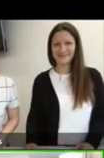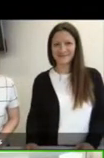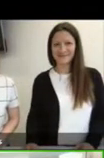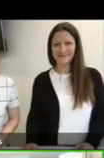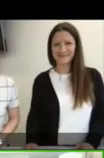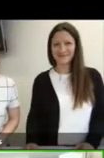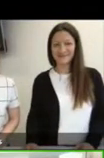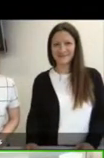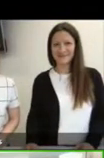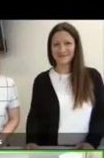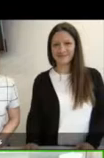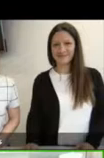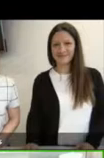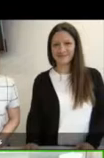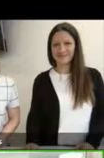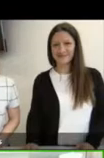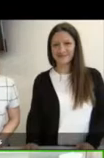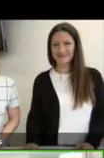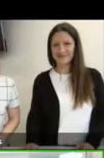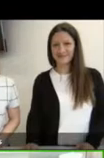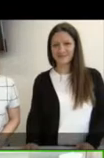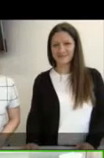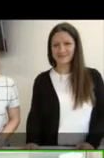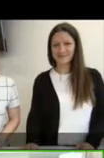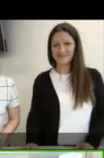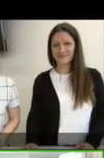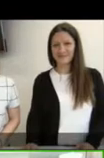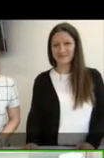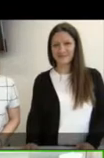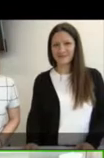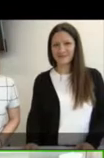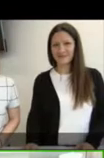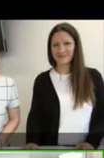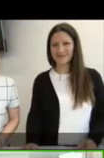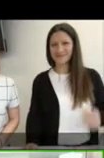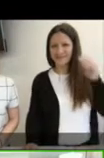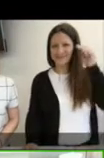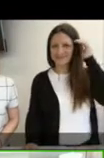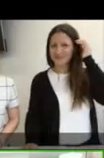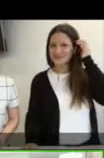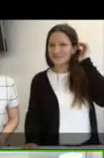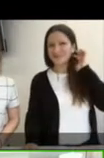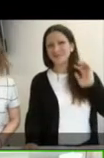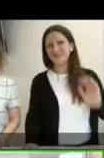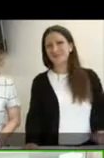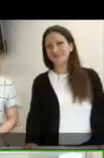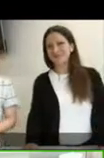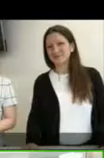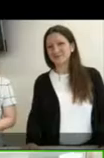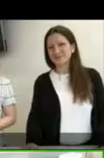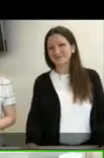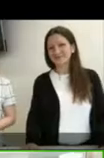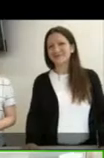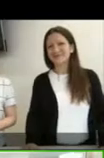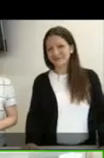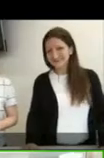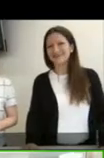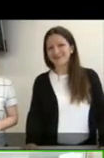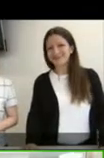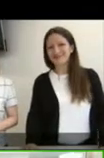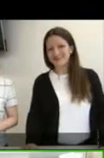Exactement, exactement. Mais oui, c'est ça, tout simplement. Aujourd'hui, je soutiens mes deux collègues qui en sont à leur deuxième prise avec cet atelier. Vous étiez à la